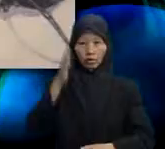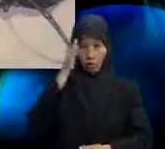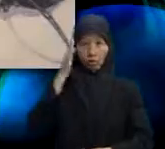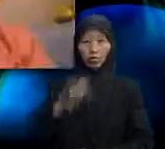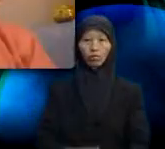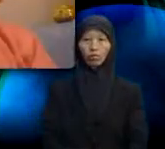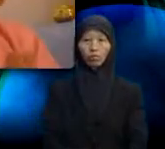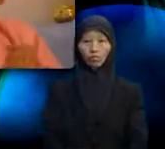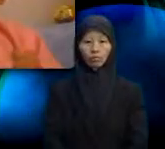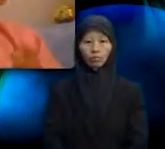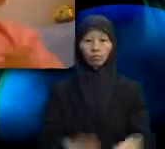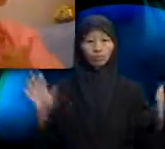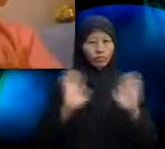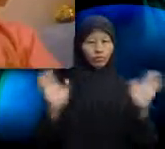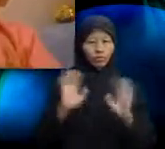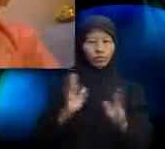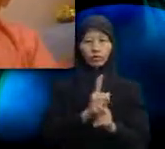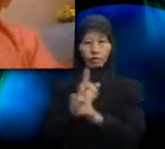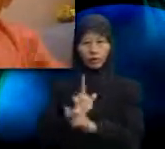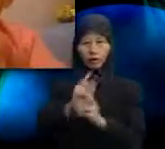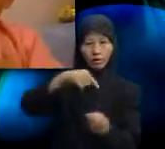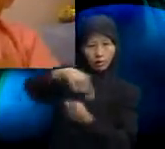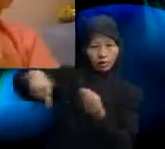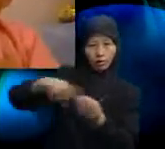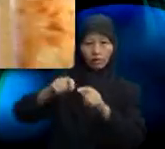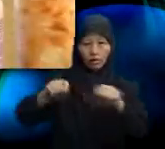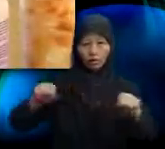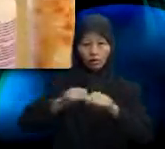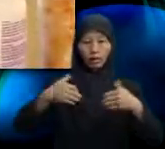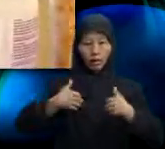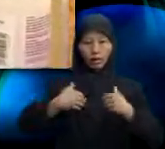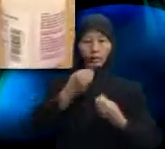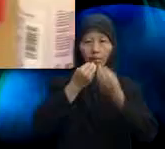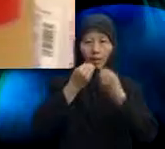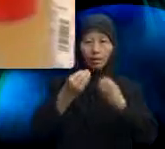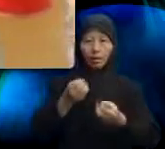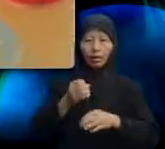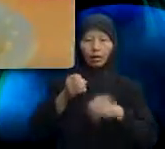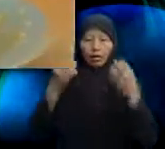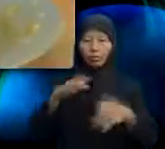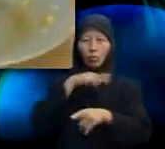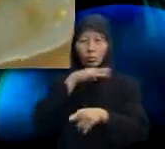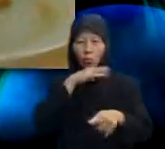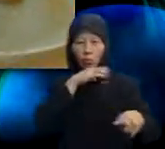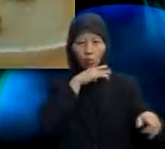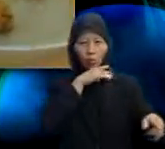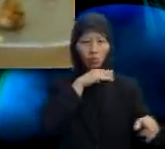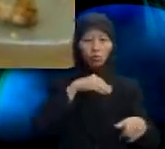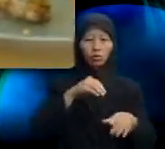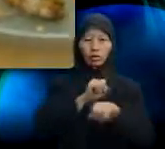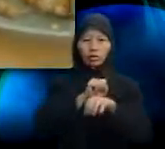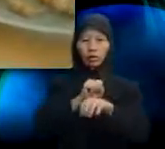kawan-kawan. Janganlah sekitar tempat tidur kita terdapat sisa-sisa makanan yang boleh menyebabkan